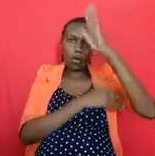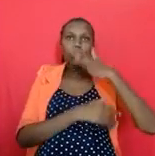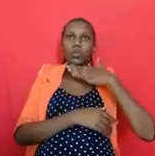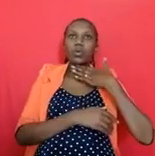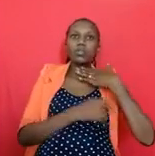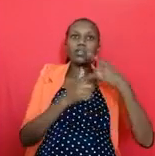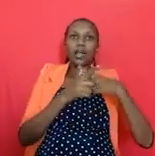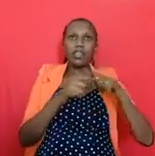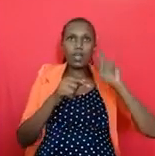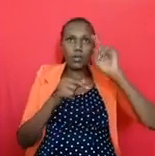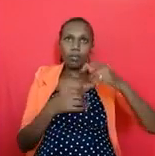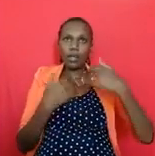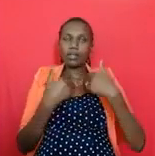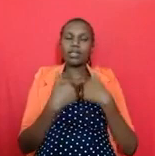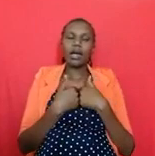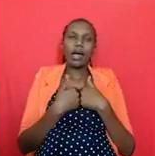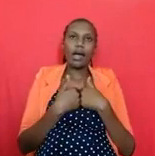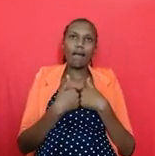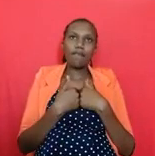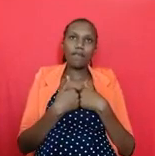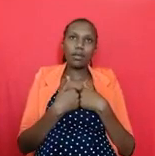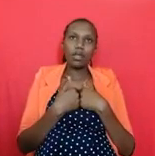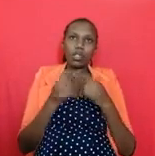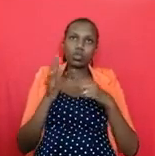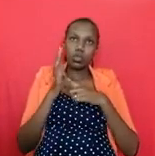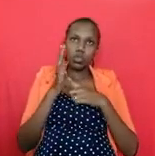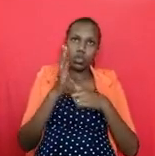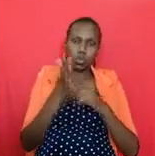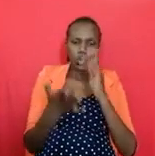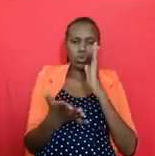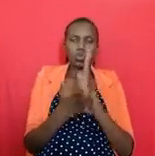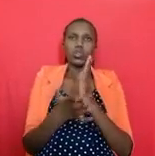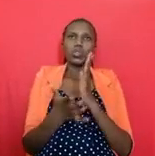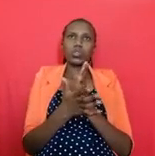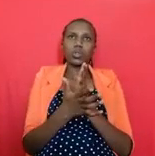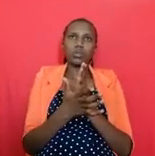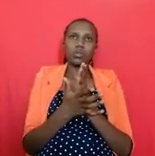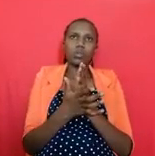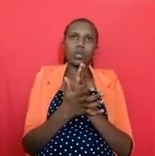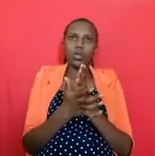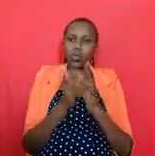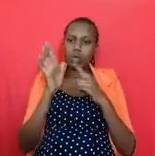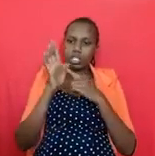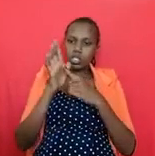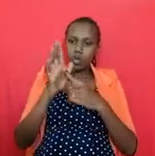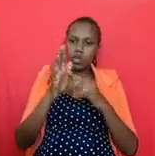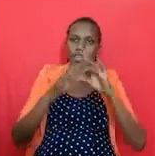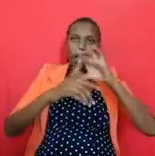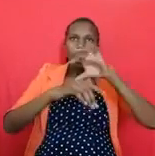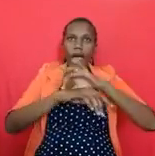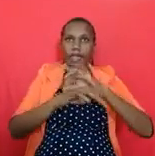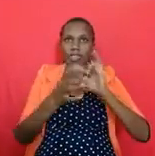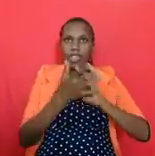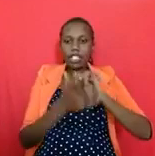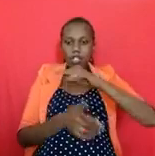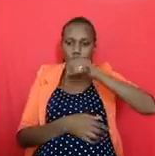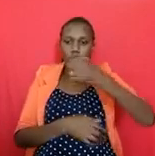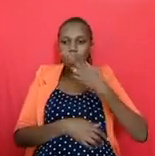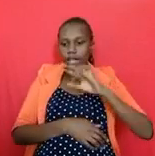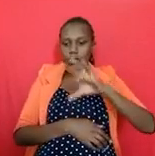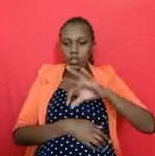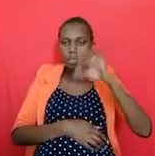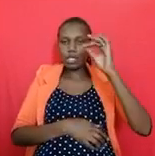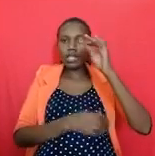ni tubatarite ni kuonania kuna tuonie thi kuna ati turi a